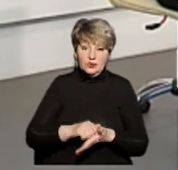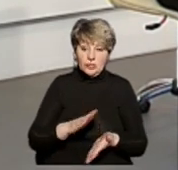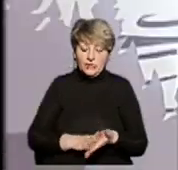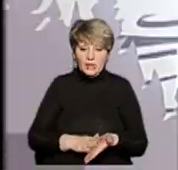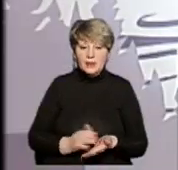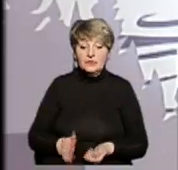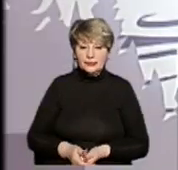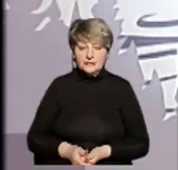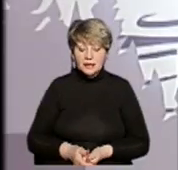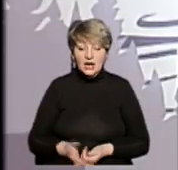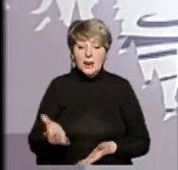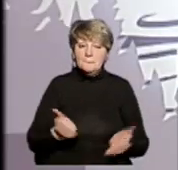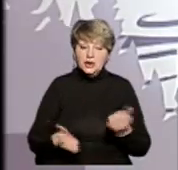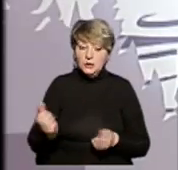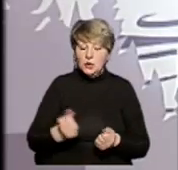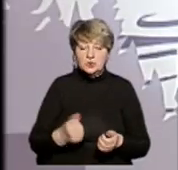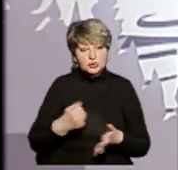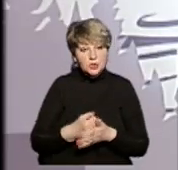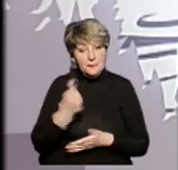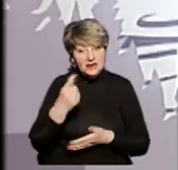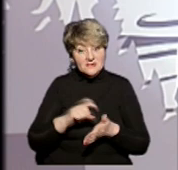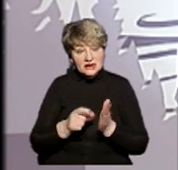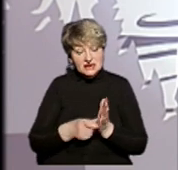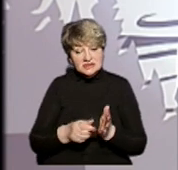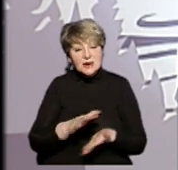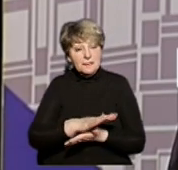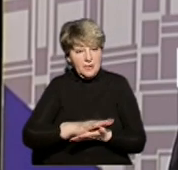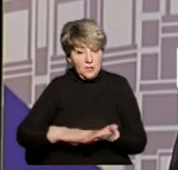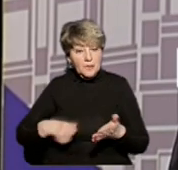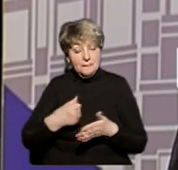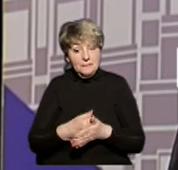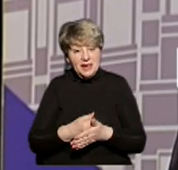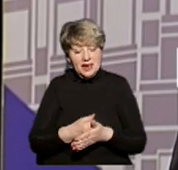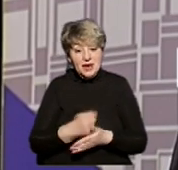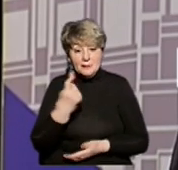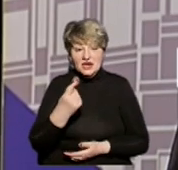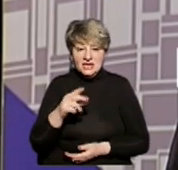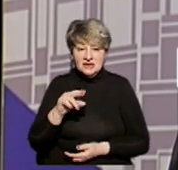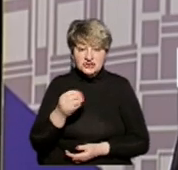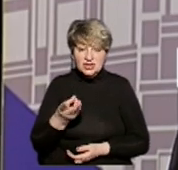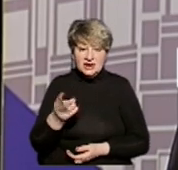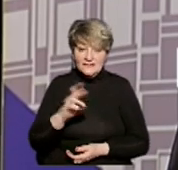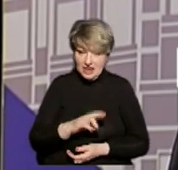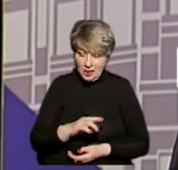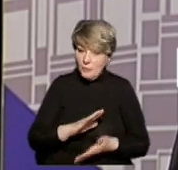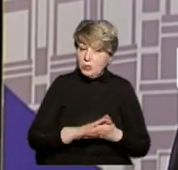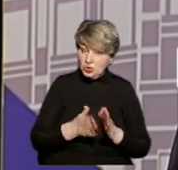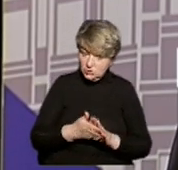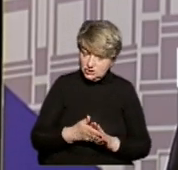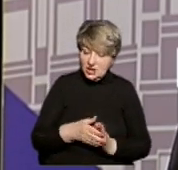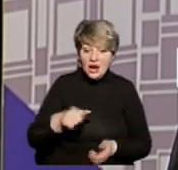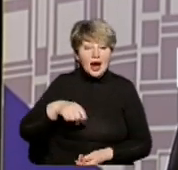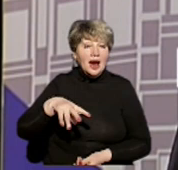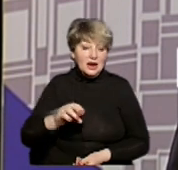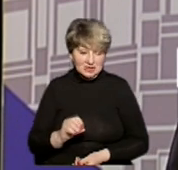першого класу триває до 1 вересня, так? Правильно? До 1 червня, у положенні. Але, опять же, як